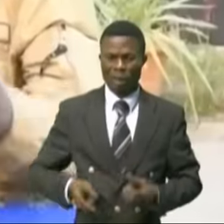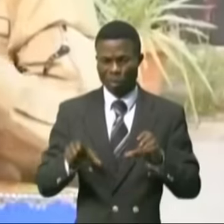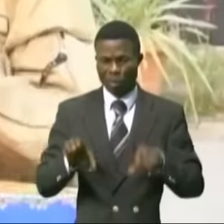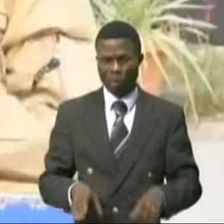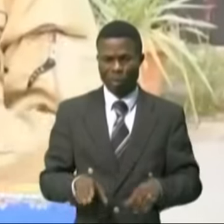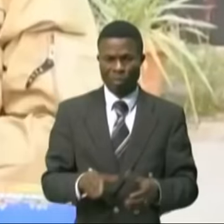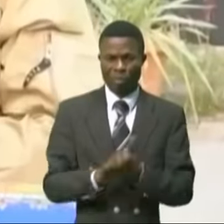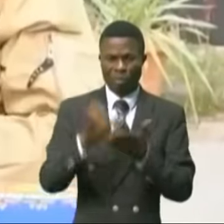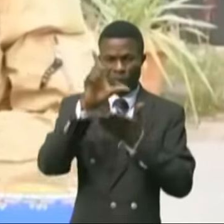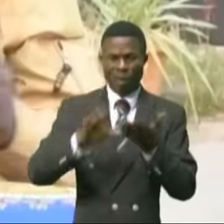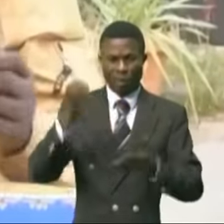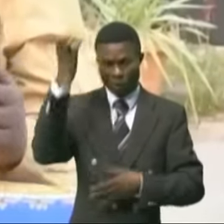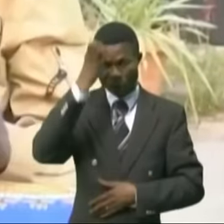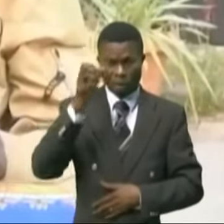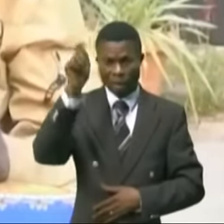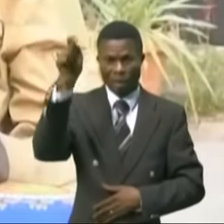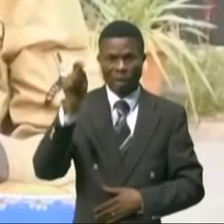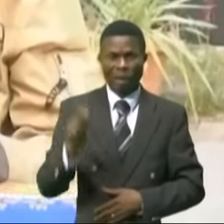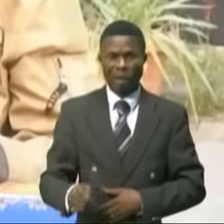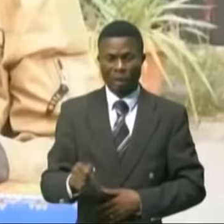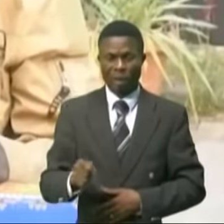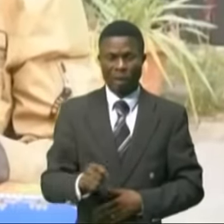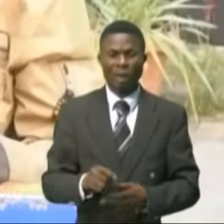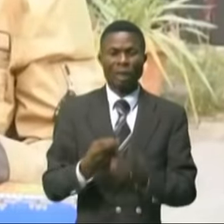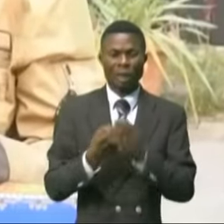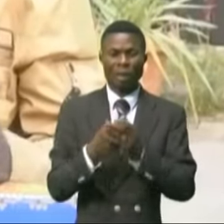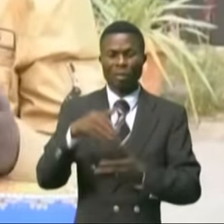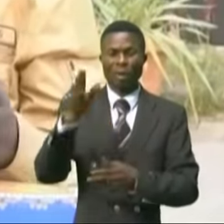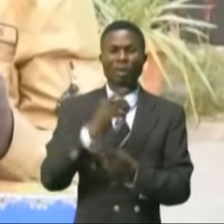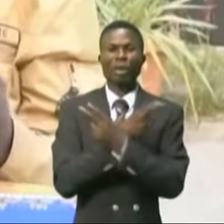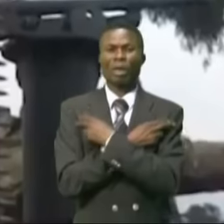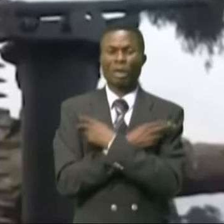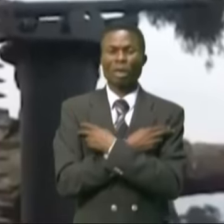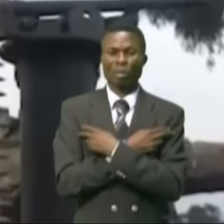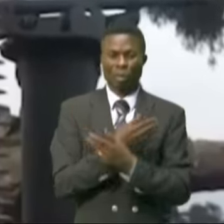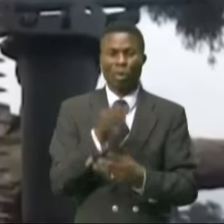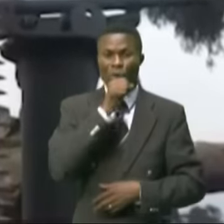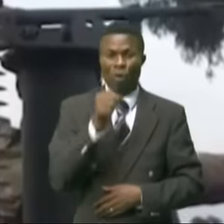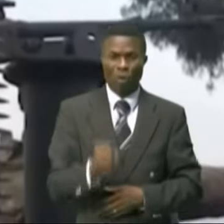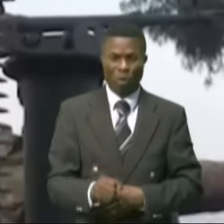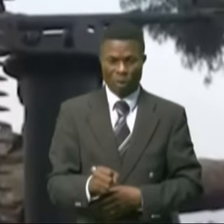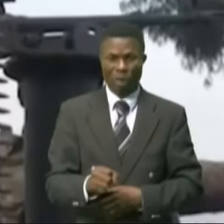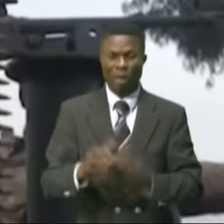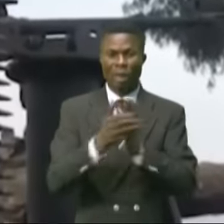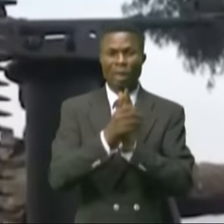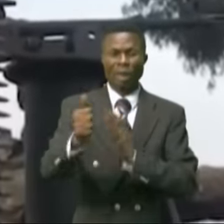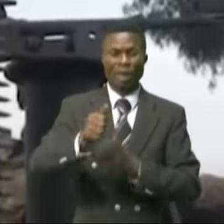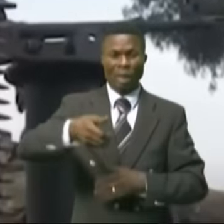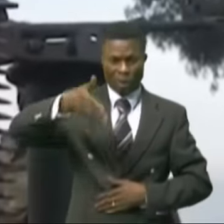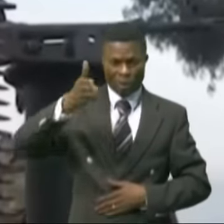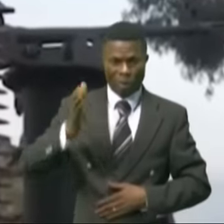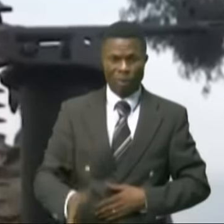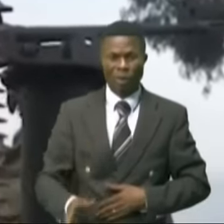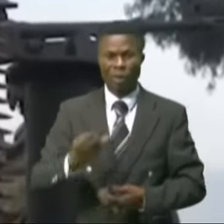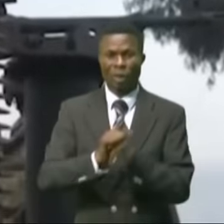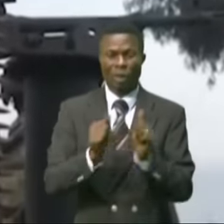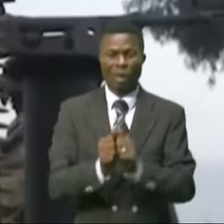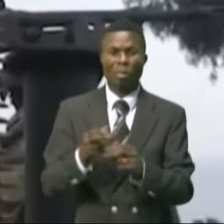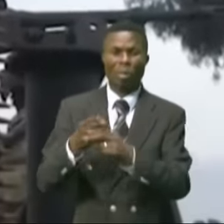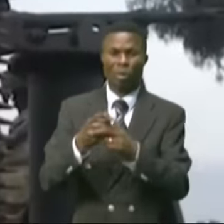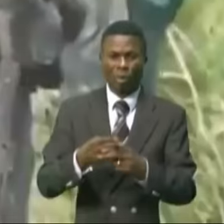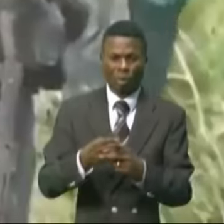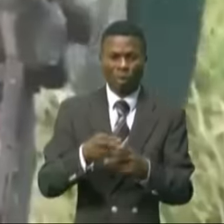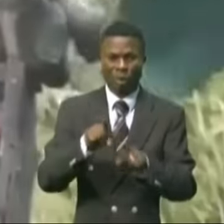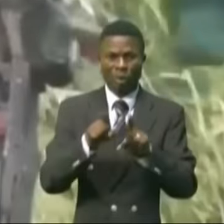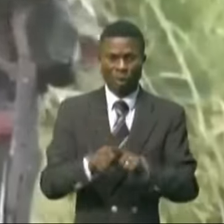du lieutenant général des FARDC à la retraite, Maurice Awuru Mamba, qui, en sa qualité d'expert des questions de sécurité et